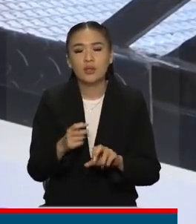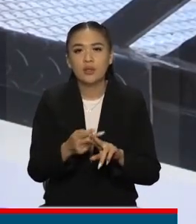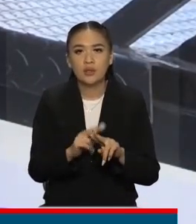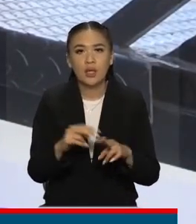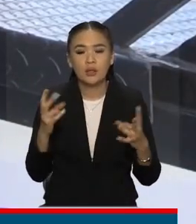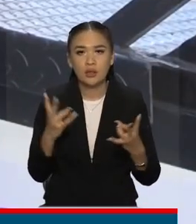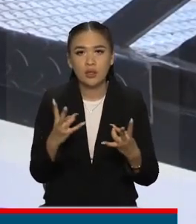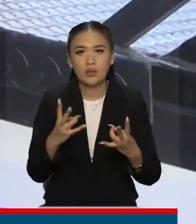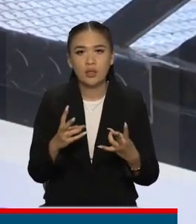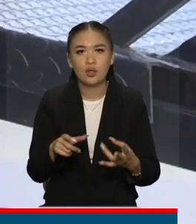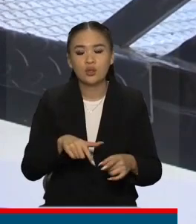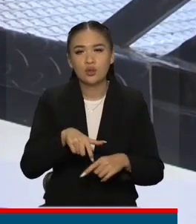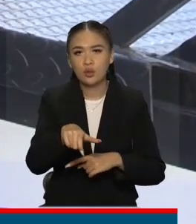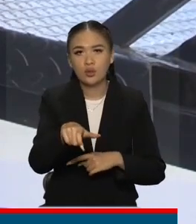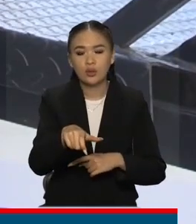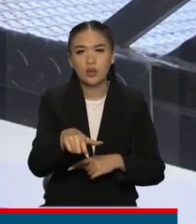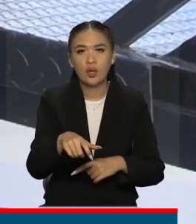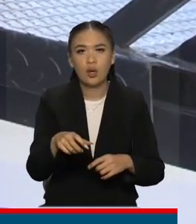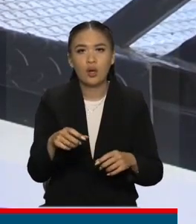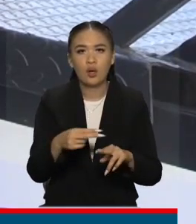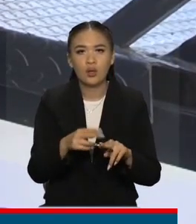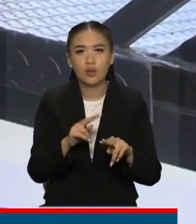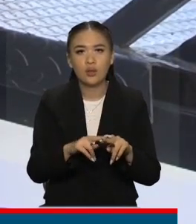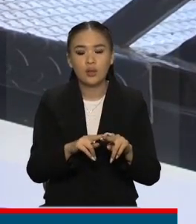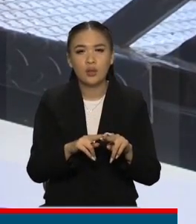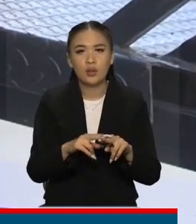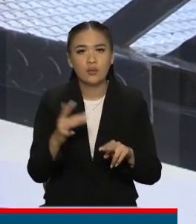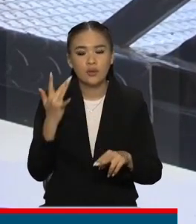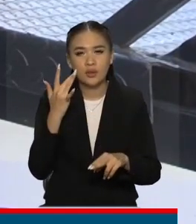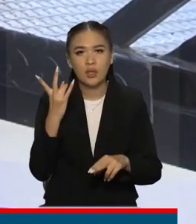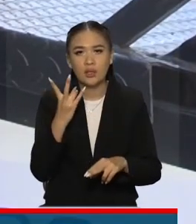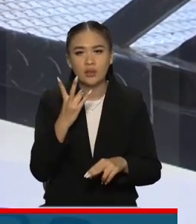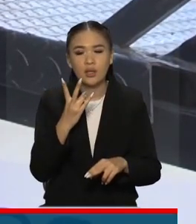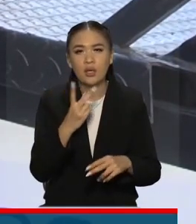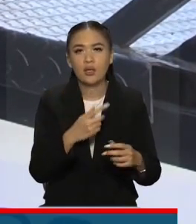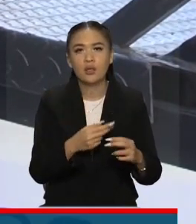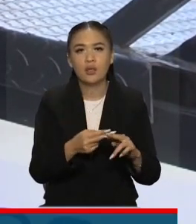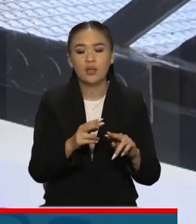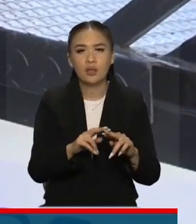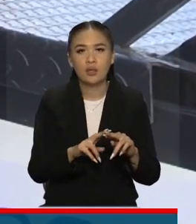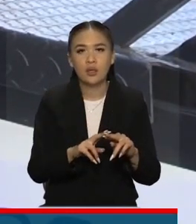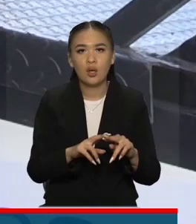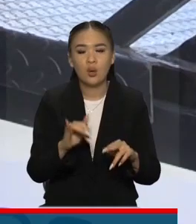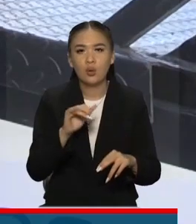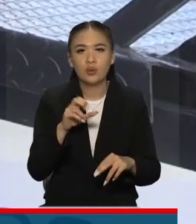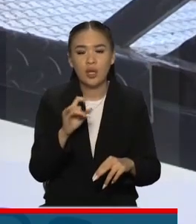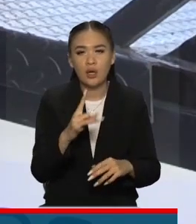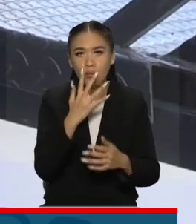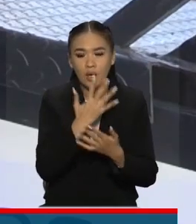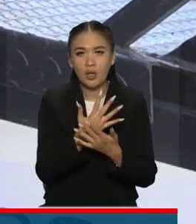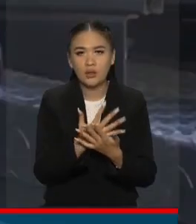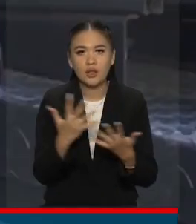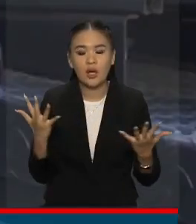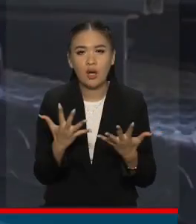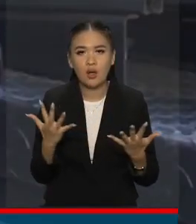тағып, жолда жүргенде өте қауіпті екен. Ремен сондықтан тағыңыздар аварияда. Мынау сондай удар көрсетеді, сондай удардың